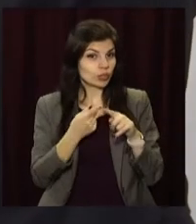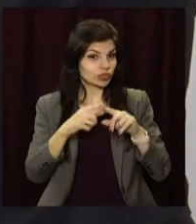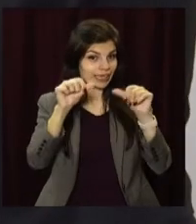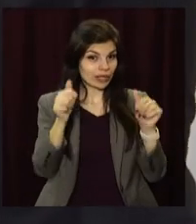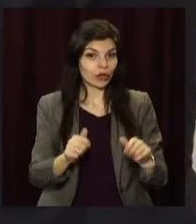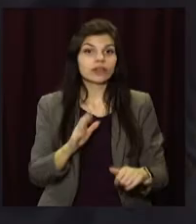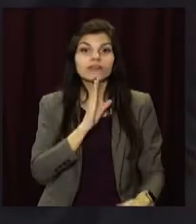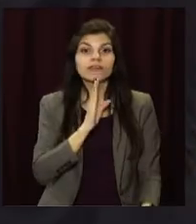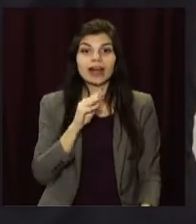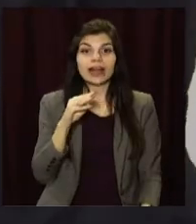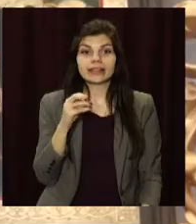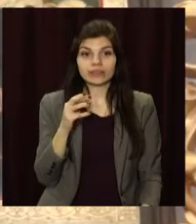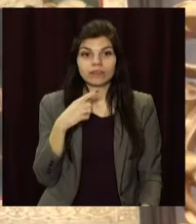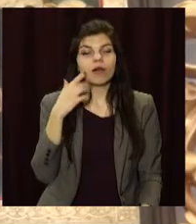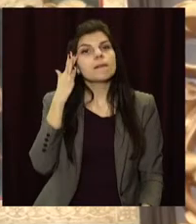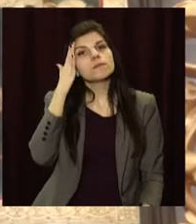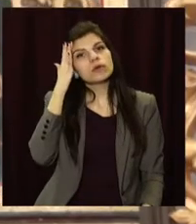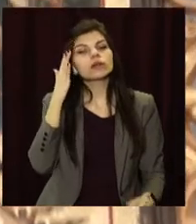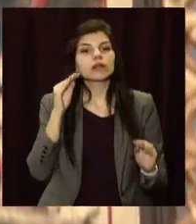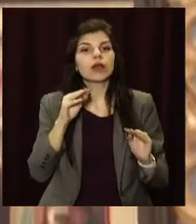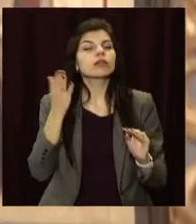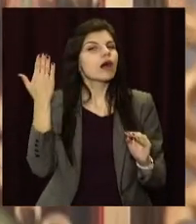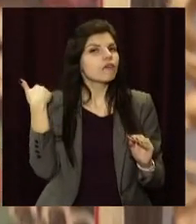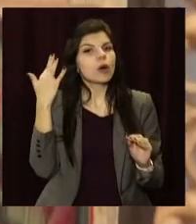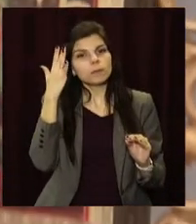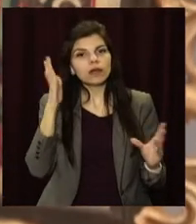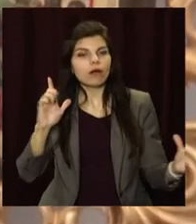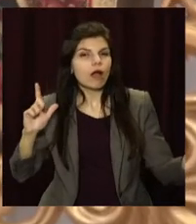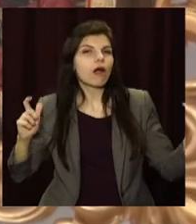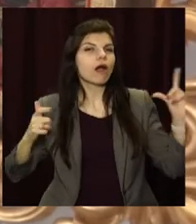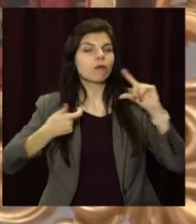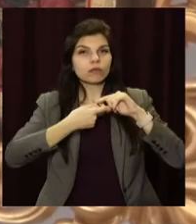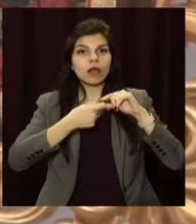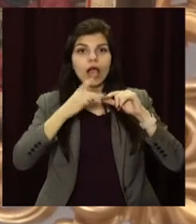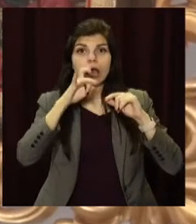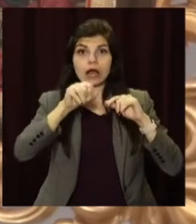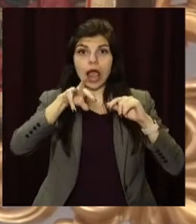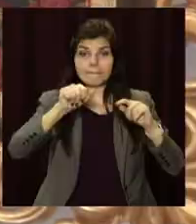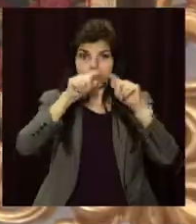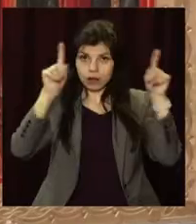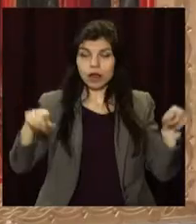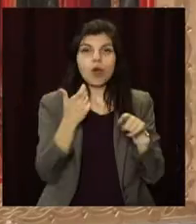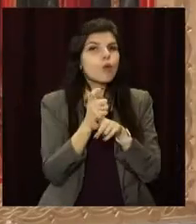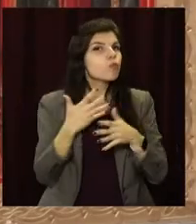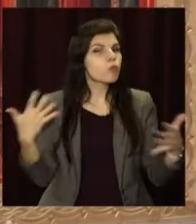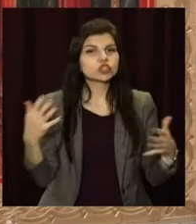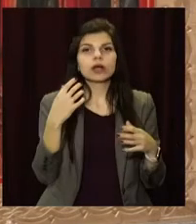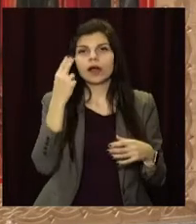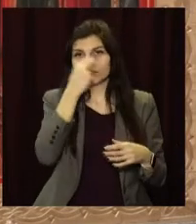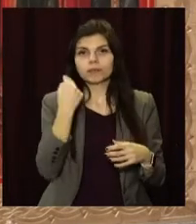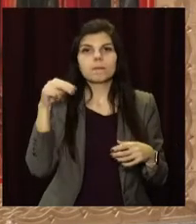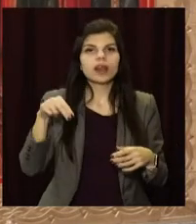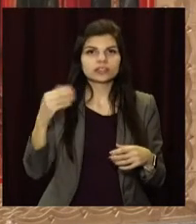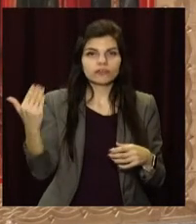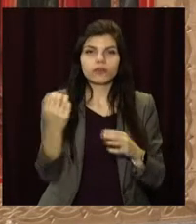Цю ікону Тетяна називає «втіленням мрії». Каже, давно мріяла об'єднати під однією рамою 13 найбільших православних свят